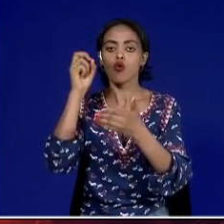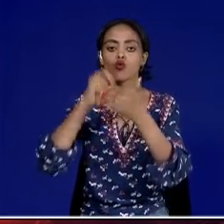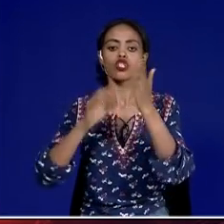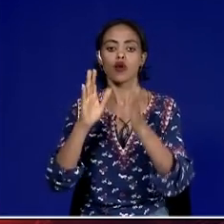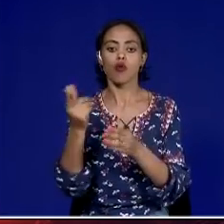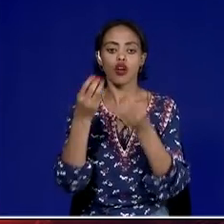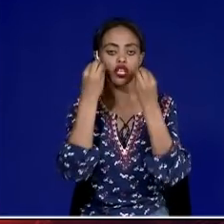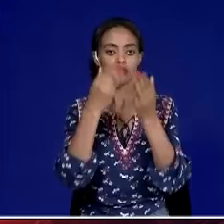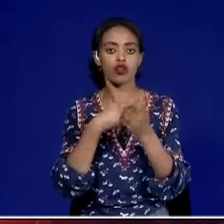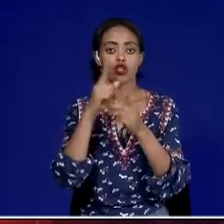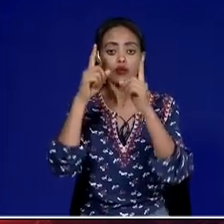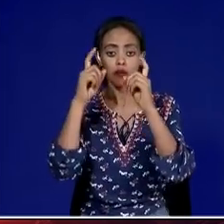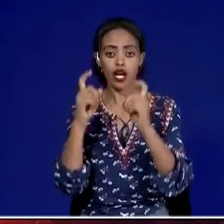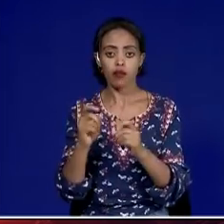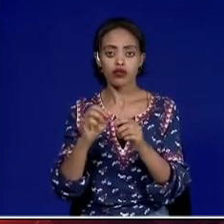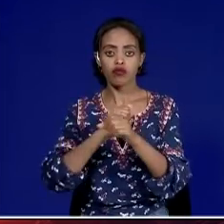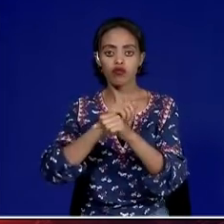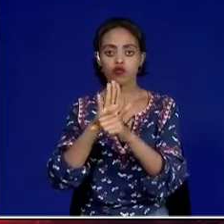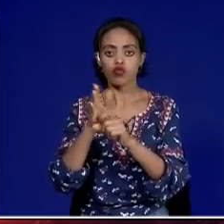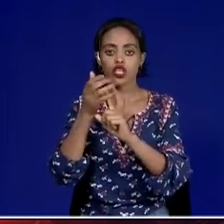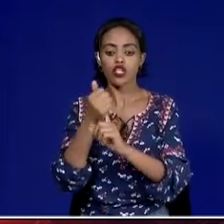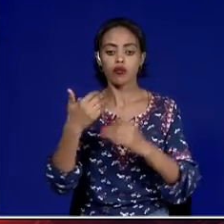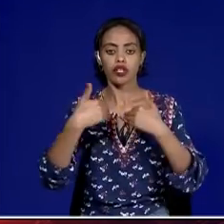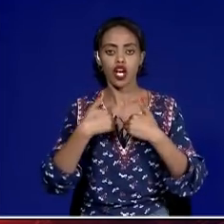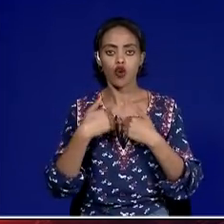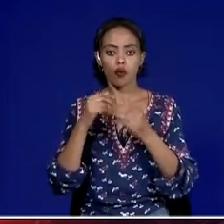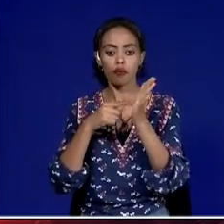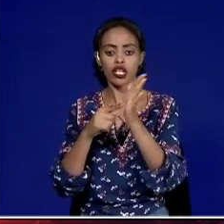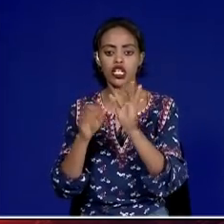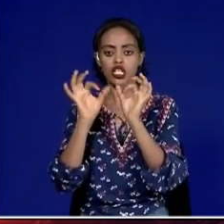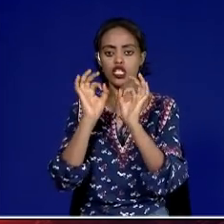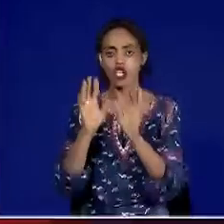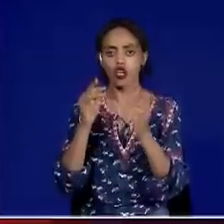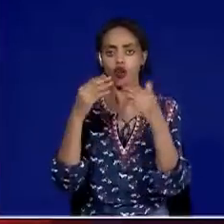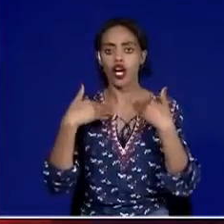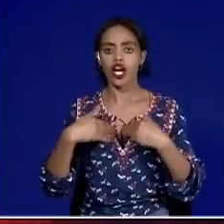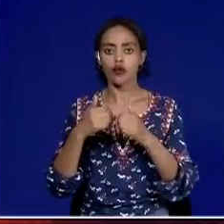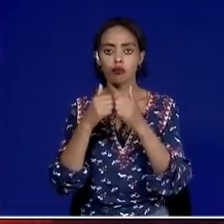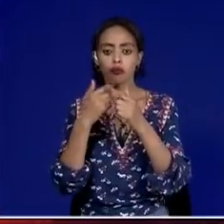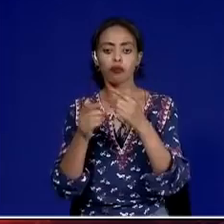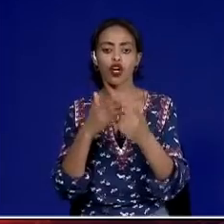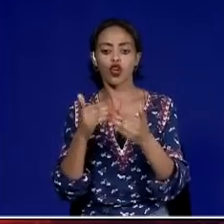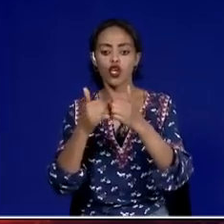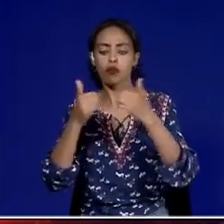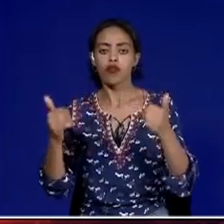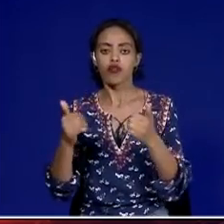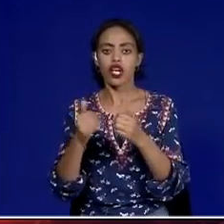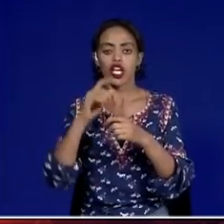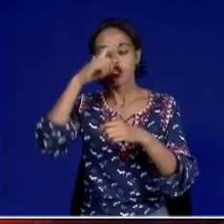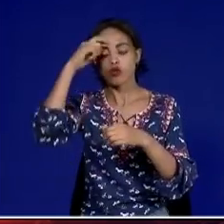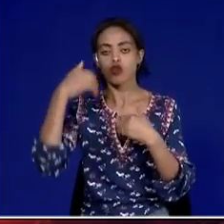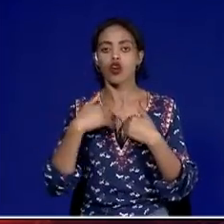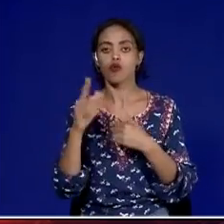ኣሎ። እቶም ተመራመርቲ ብቫይረስ ኮሮና ተታሒዞም እናሃለው ምልክት ዘይረኣዩ ኣካላት ብቐሊል ንምፍላይ ዝኽእል ምህዞ ንምብርካት ይፅዕሩ